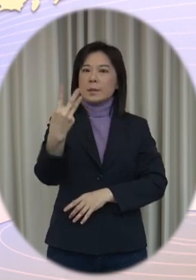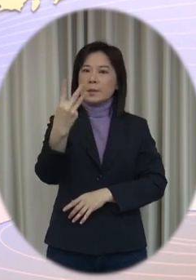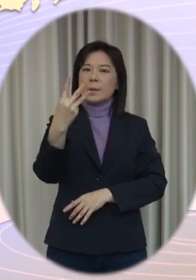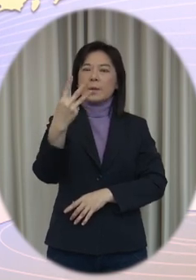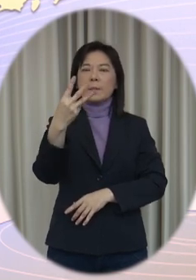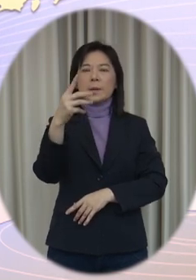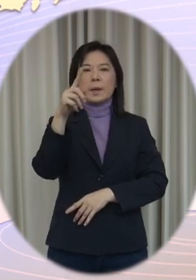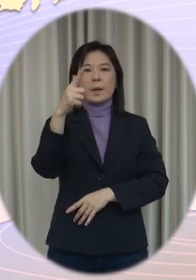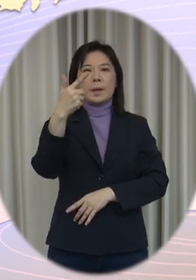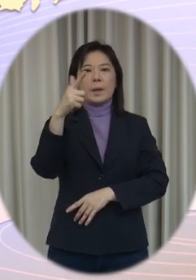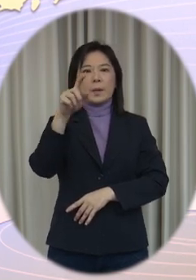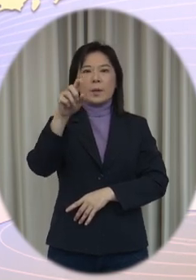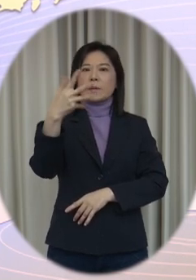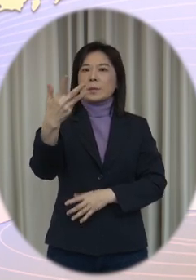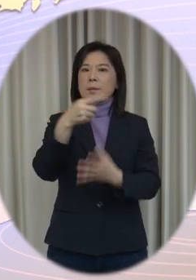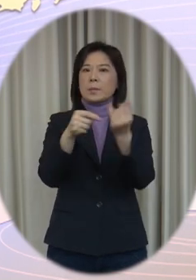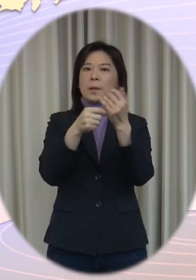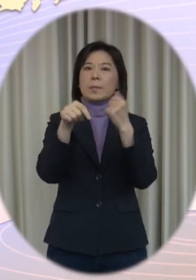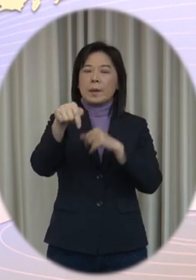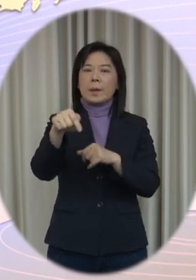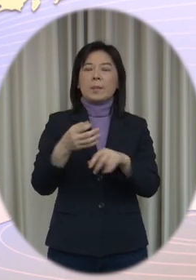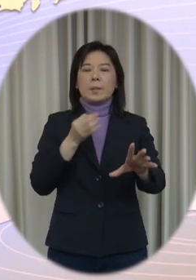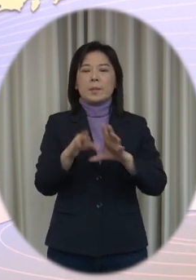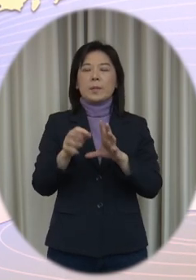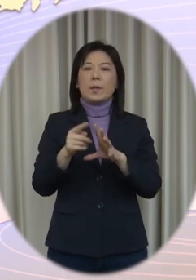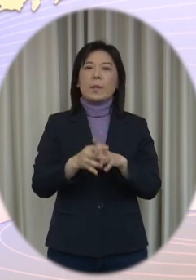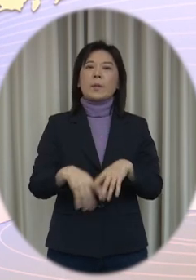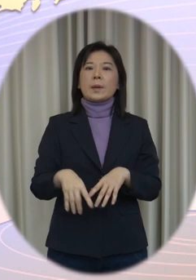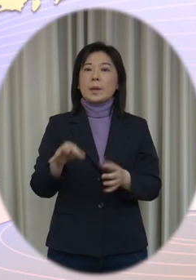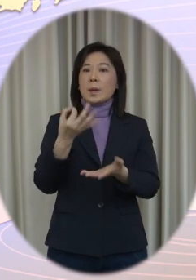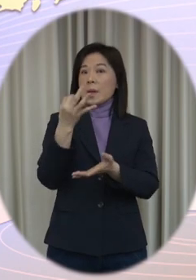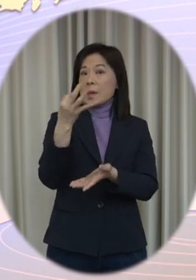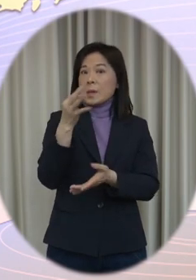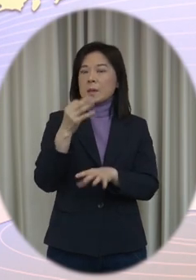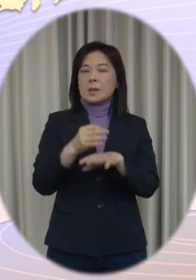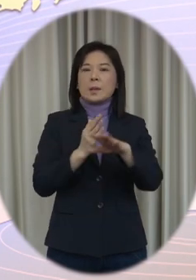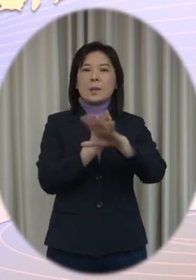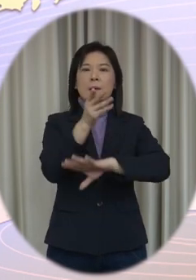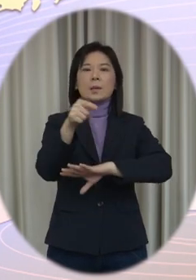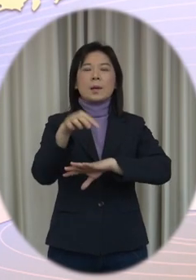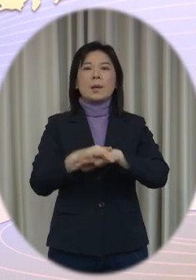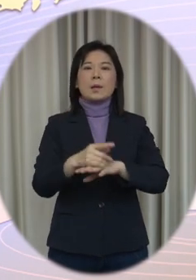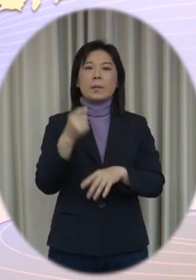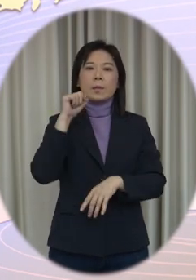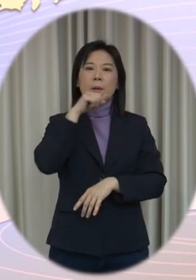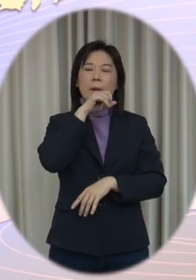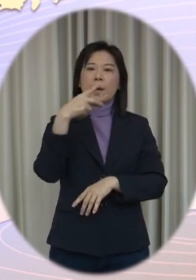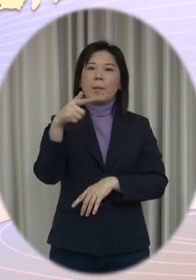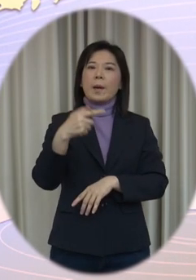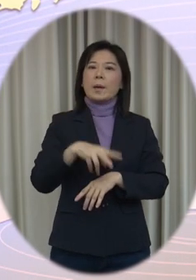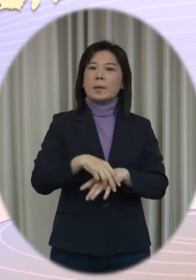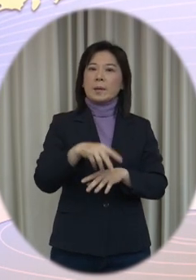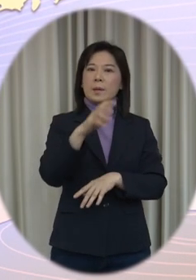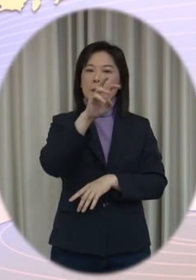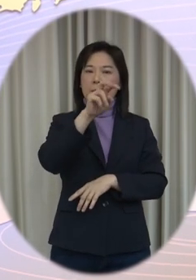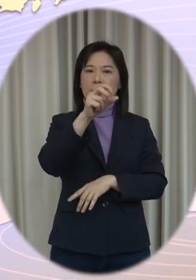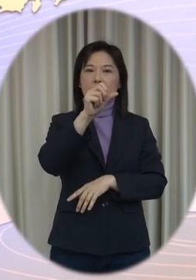134,368笔捐款，金额超过新台币 5.4 亿元，折合日币